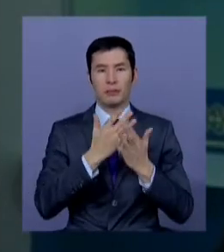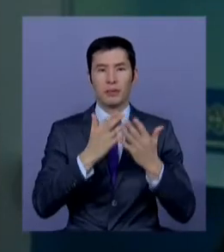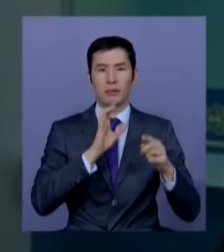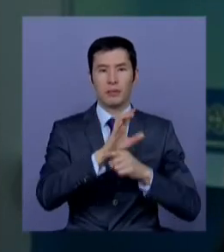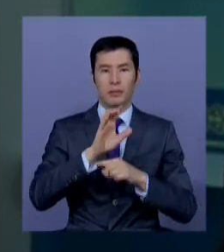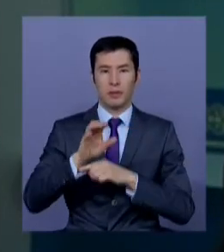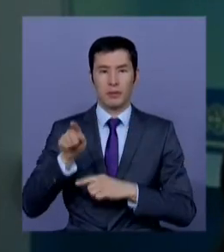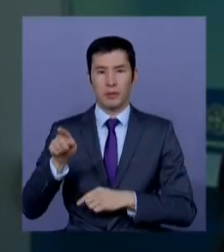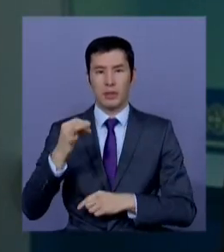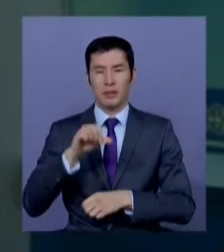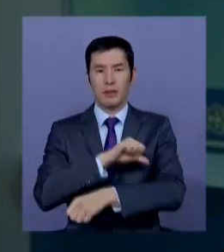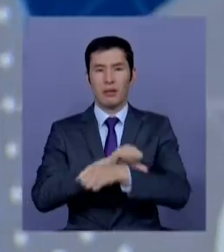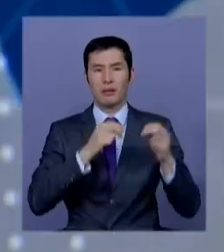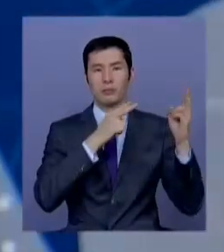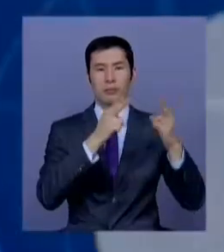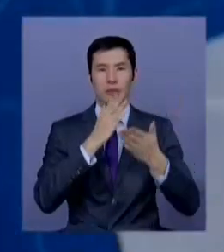сырттағы шәкірттер қаншама.